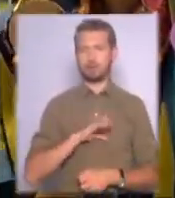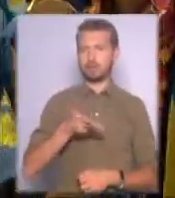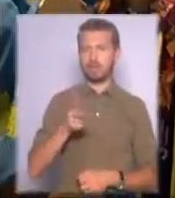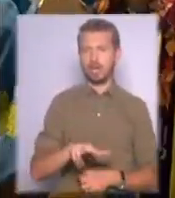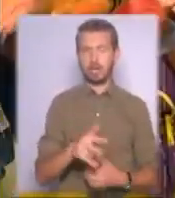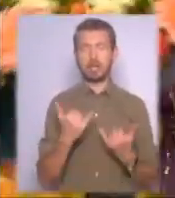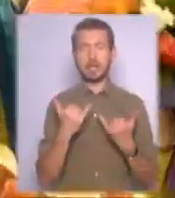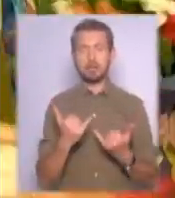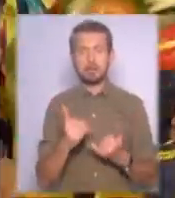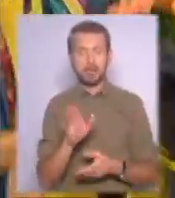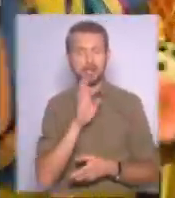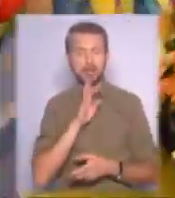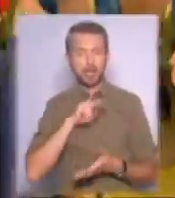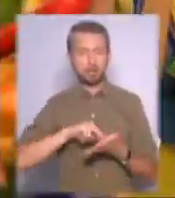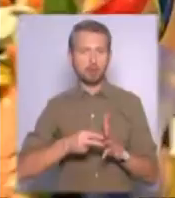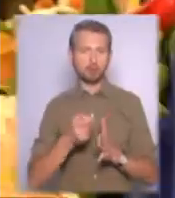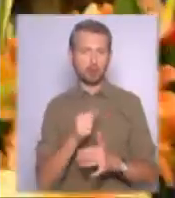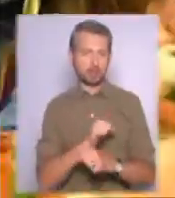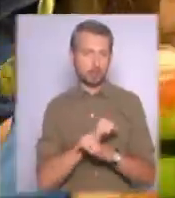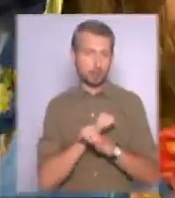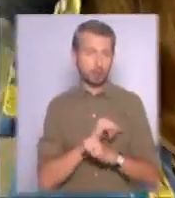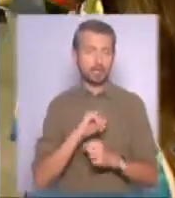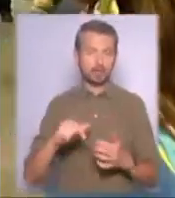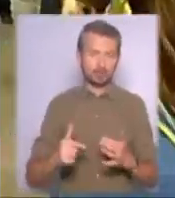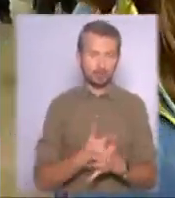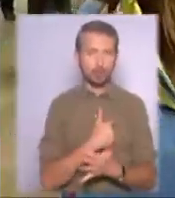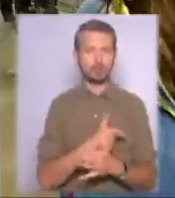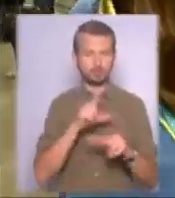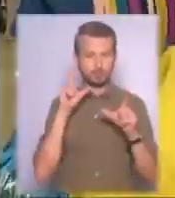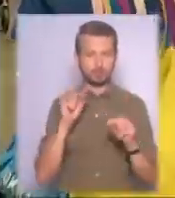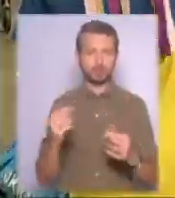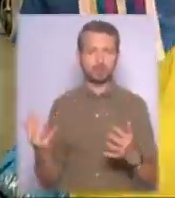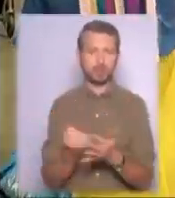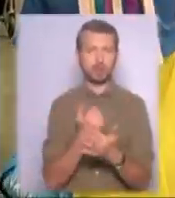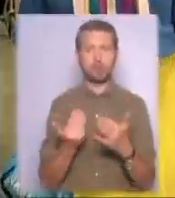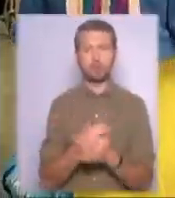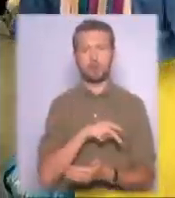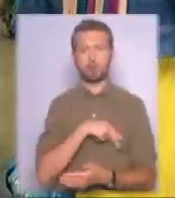Тепер синхроністки планують трохи перепочити і знову у бій за новими нагородами.